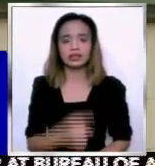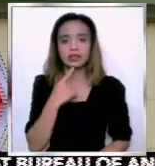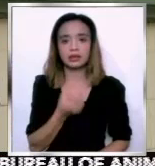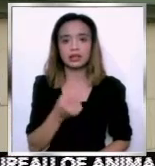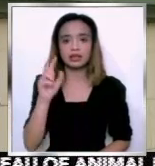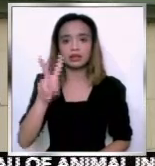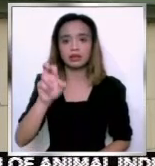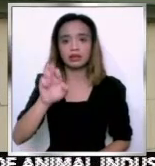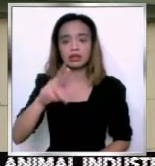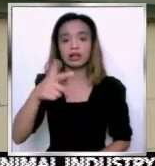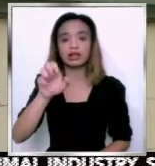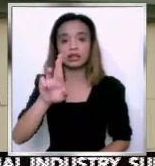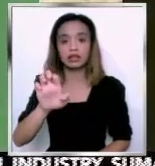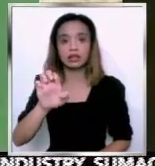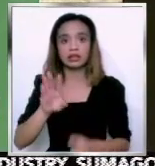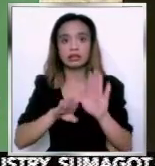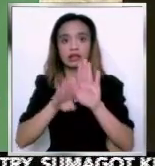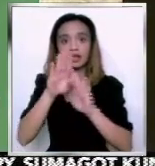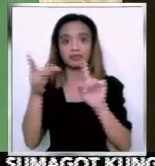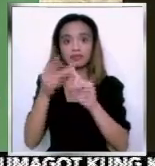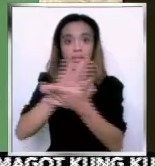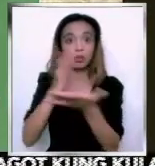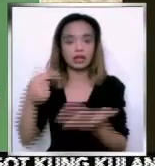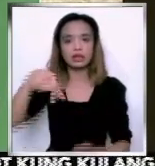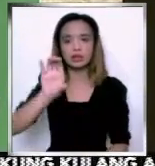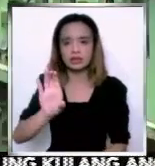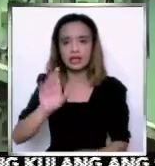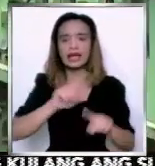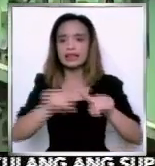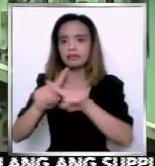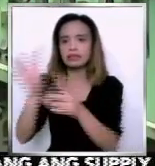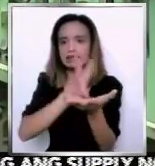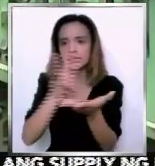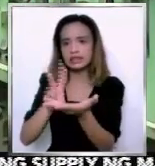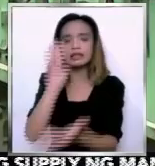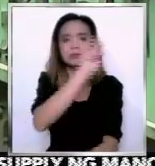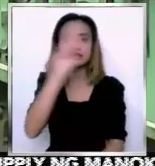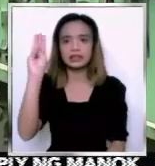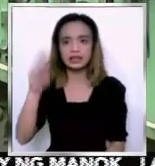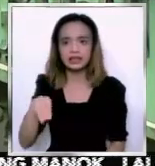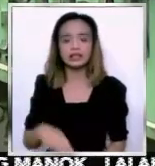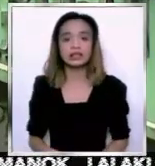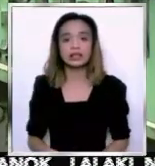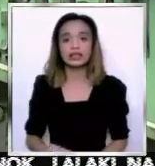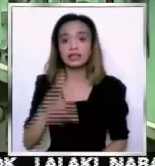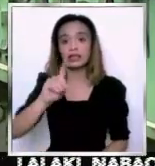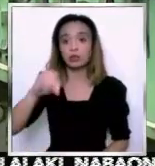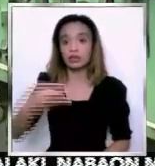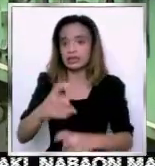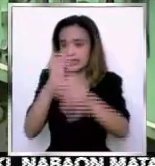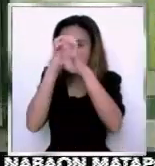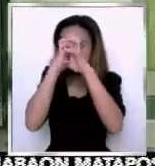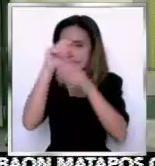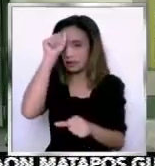na tumaas ang mga kaso ng COVID-19 sa Quezon City at iba pang lugar sa Metro Manila. Mahigpit na paalala ng DOH, laging sumunod sa